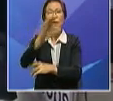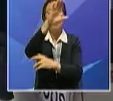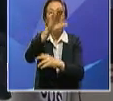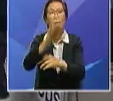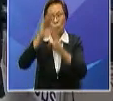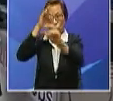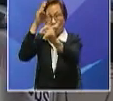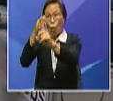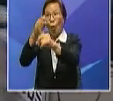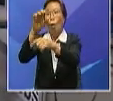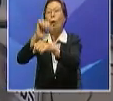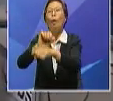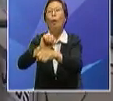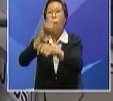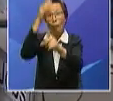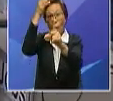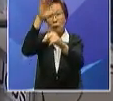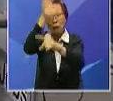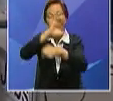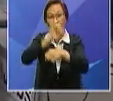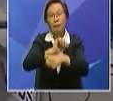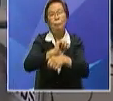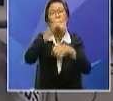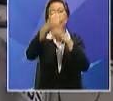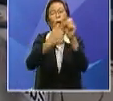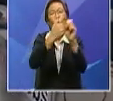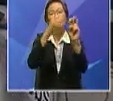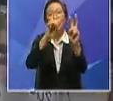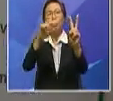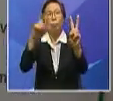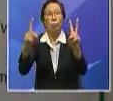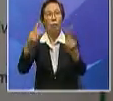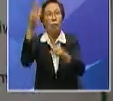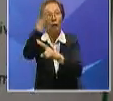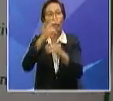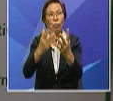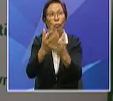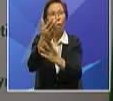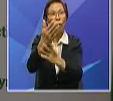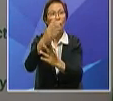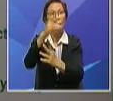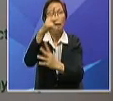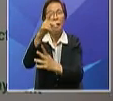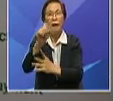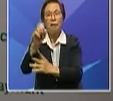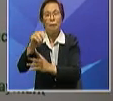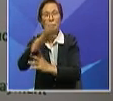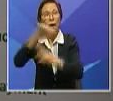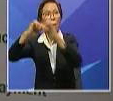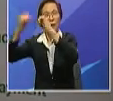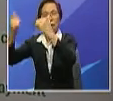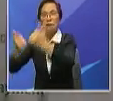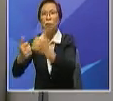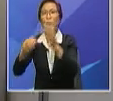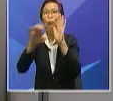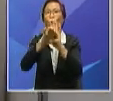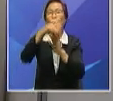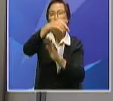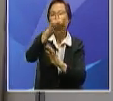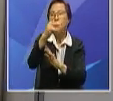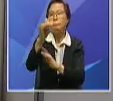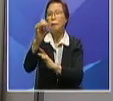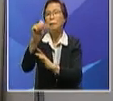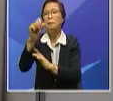penempatan pada tahun 2021 tidak hanya itu kerajaan menerusi kemunculan manusia dan agensinya seperti pergi